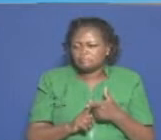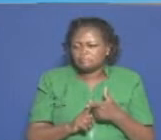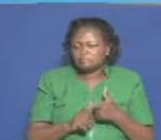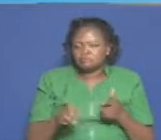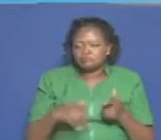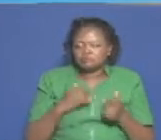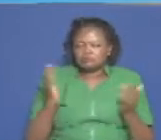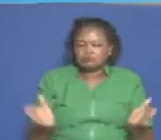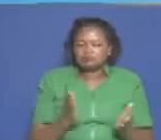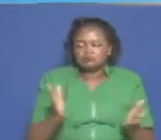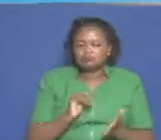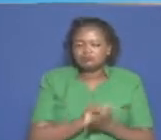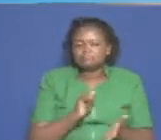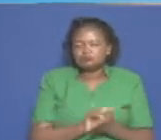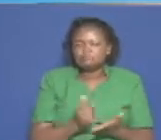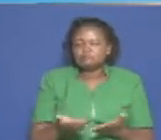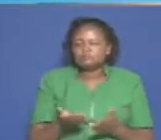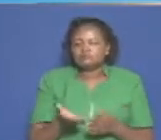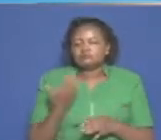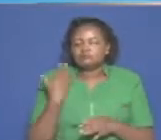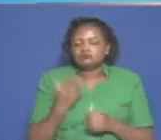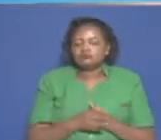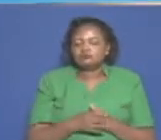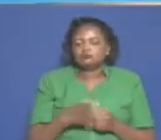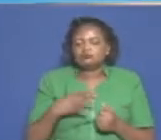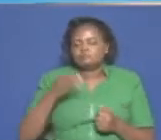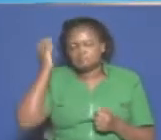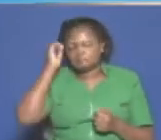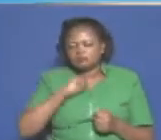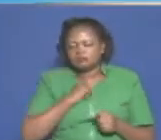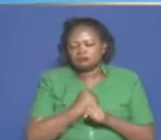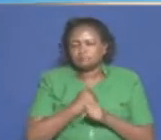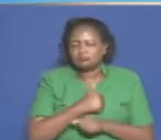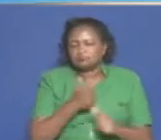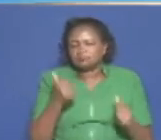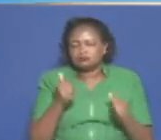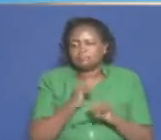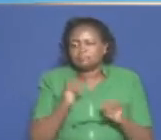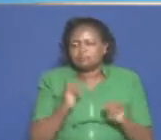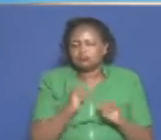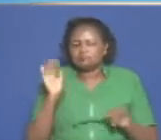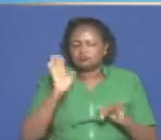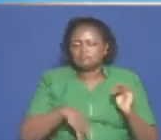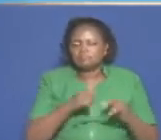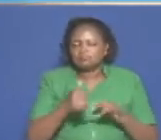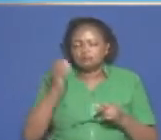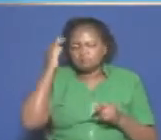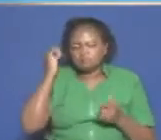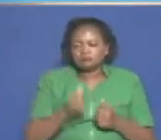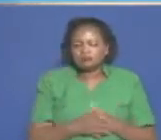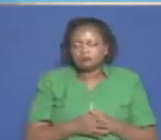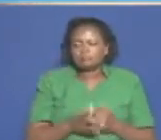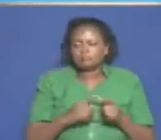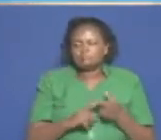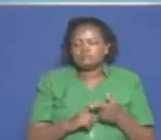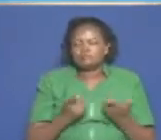nashawishika kuona kwamba wale madiwani wa zamani, wale ambao hawajasoma, wamefanya kazi safi sana kuliko ambao wale ambao hawajasoma. Isiwe